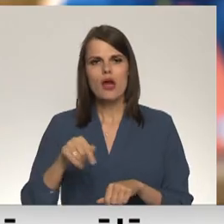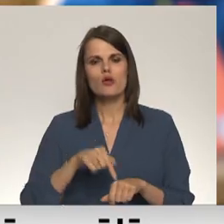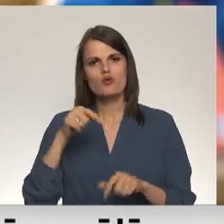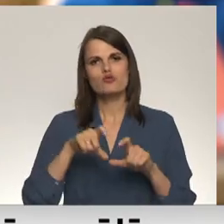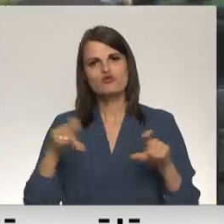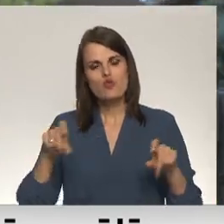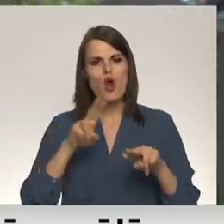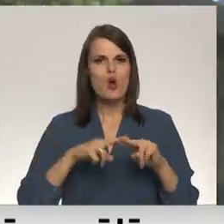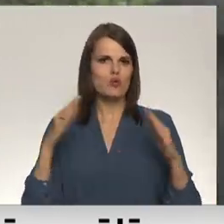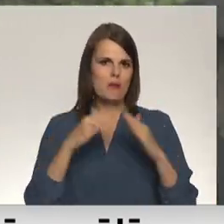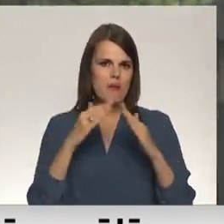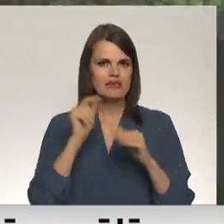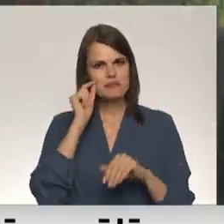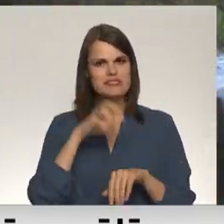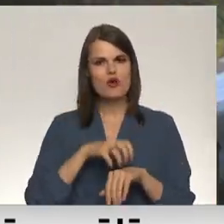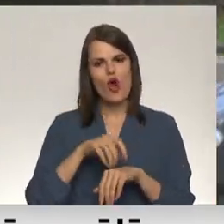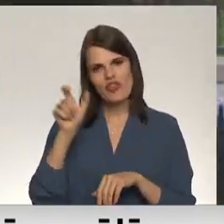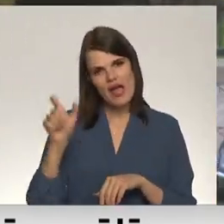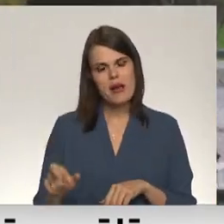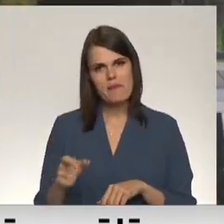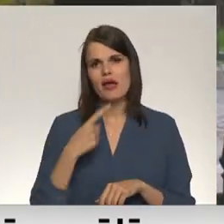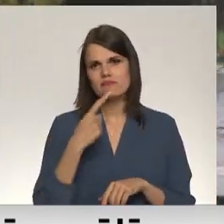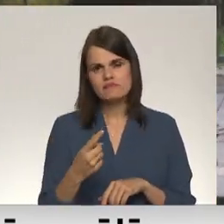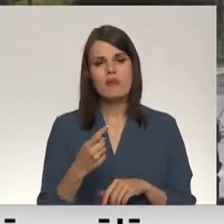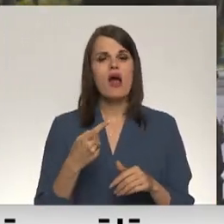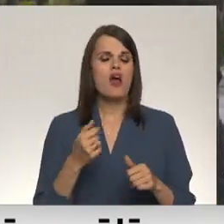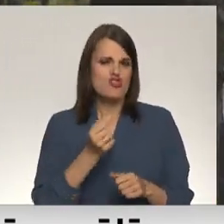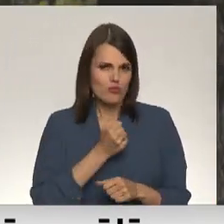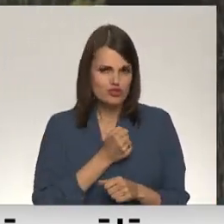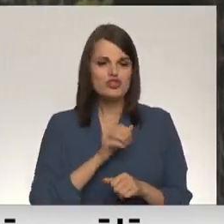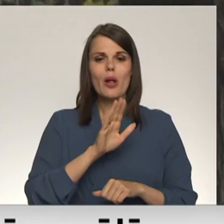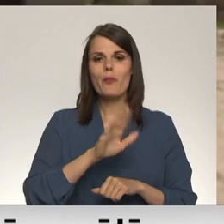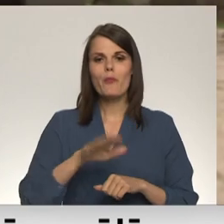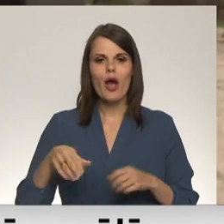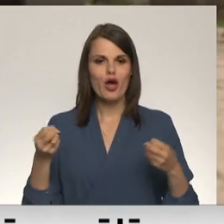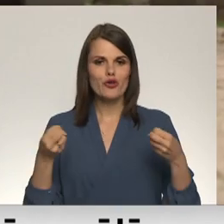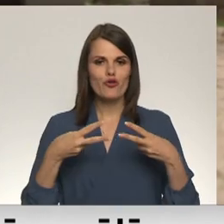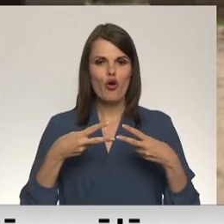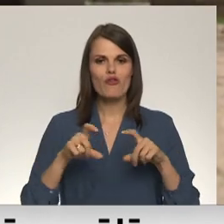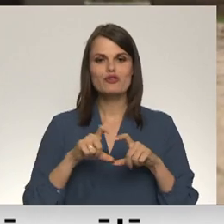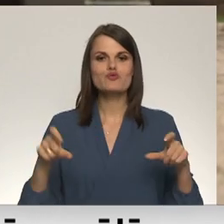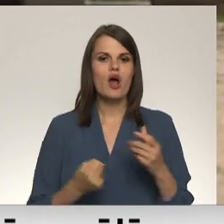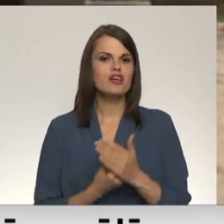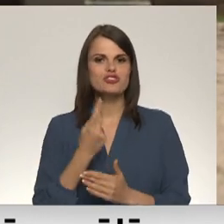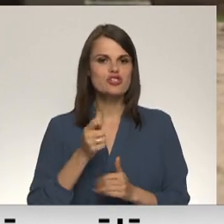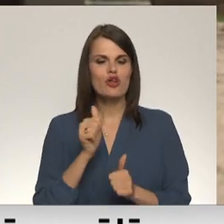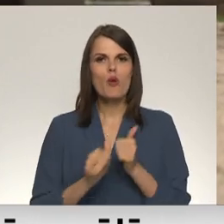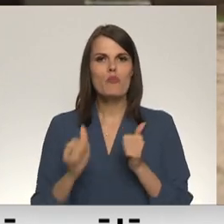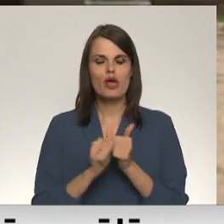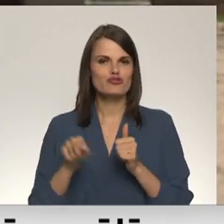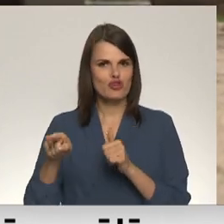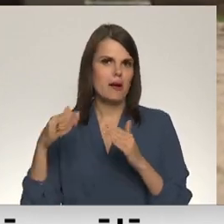gan mājās. Psihoterapeite Gunta Ancāna stāsta, ka, diemžēl, bērnu konfliktiem skolā cēlons visbiežāk ir